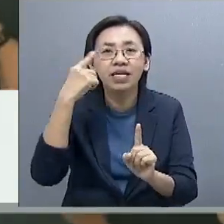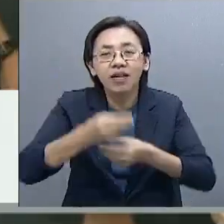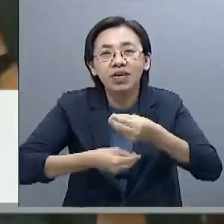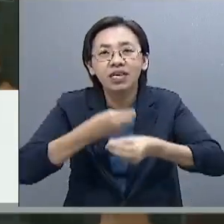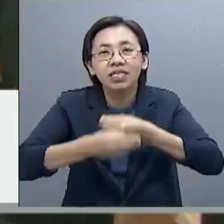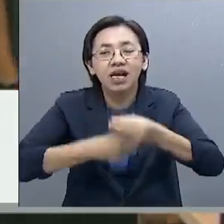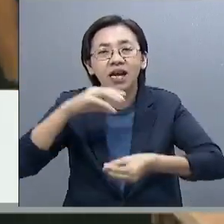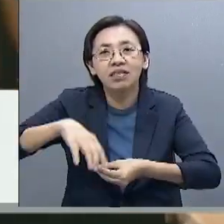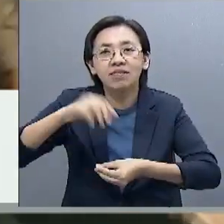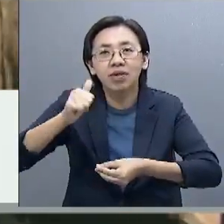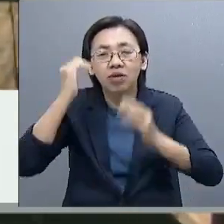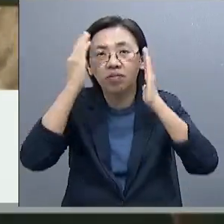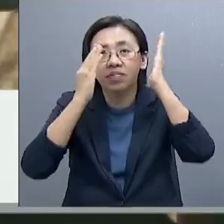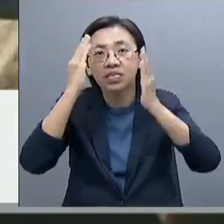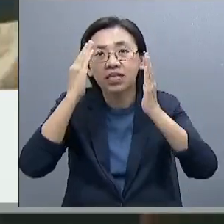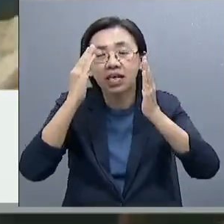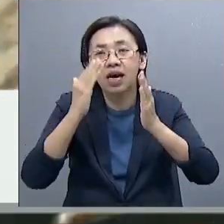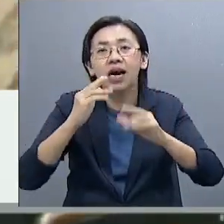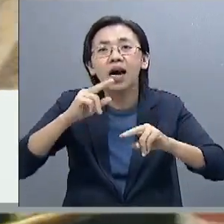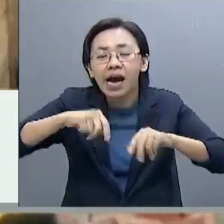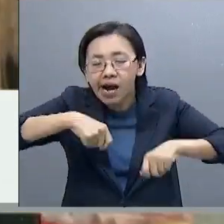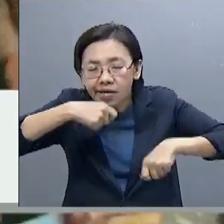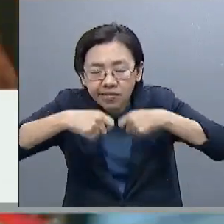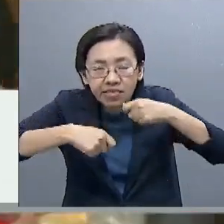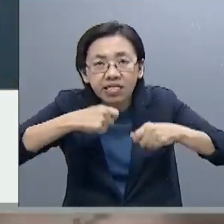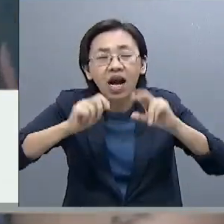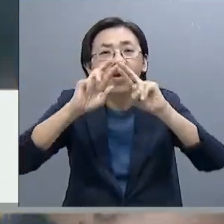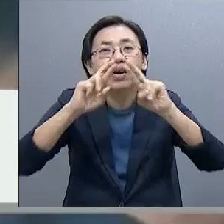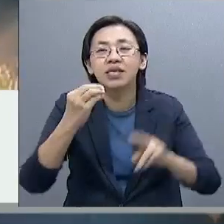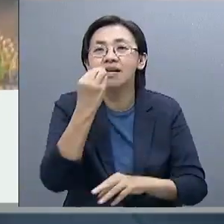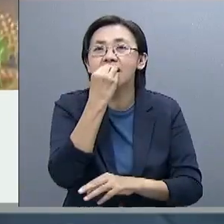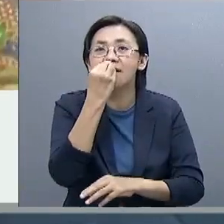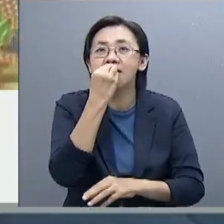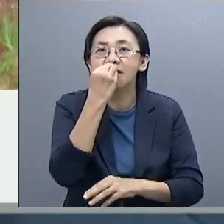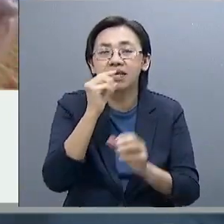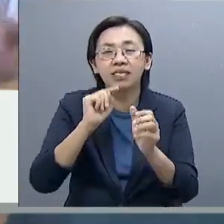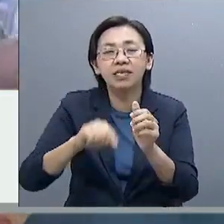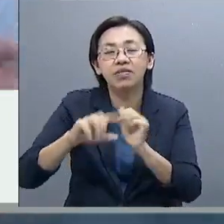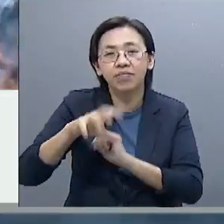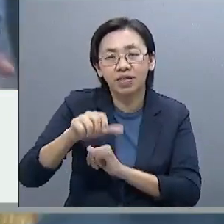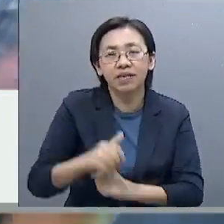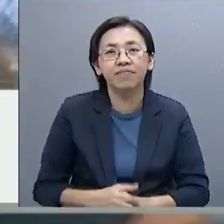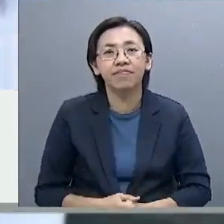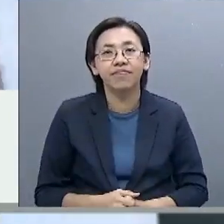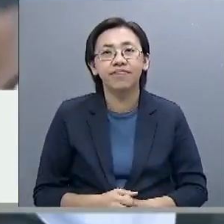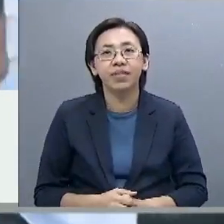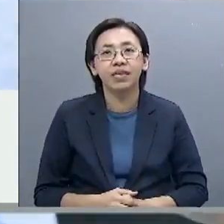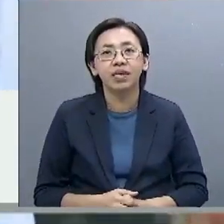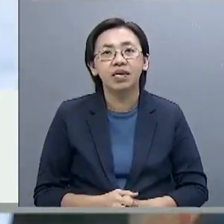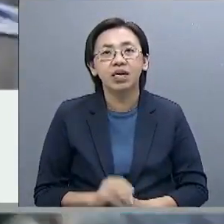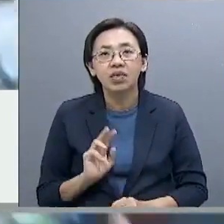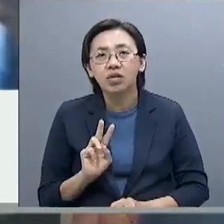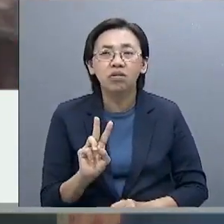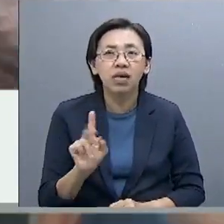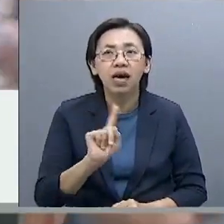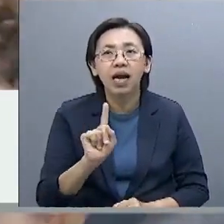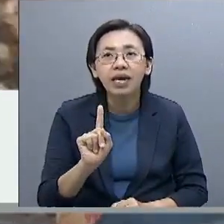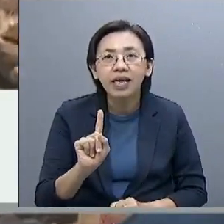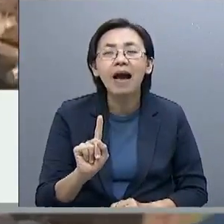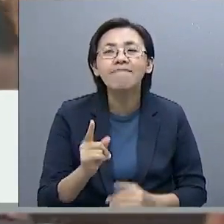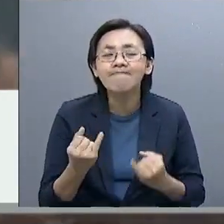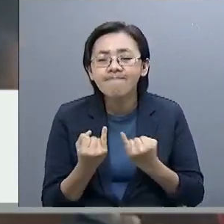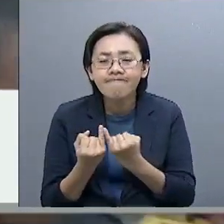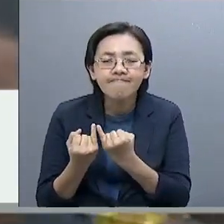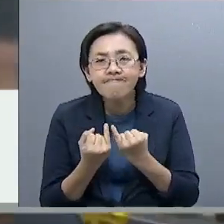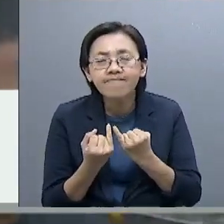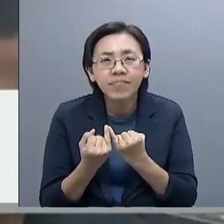แล้วก็หลังจากนั้นก็ไปรับประทานอาหารที่ร้านอาหารในตัวเมืองนี่ก็เป็นกิจกรรมที่แสดงให้เห็นถึงความเป็นกันเองแล้ว